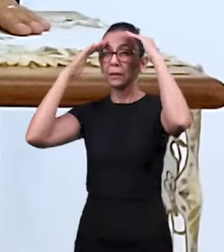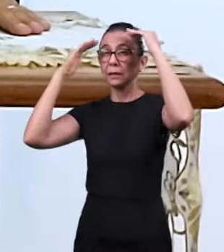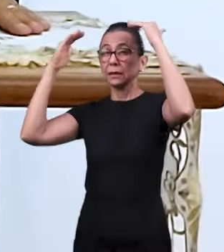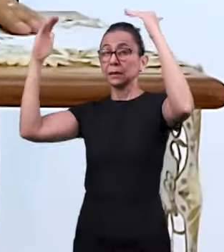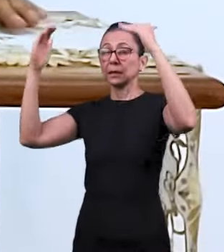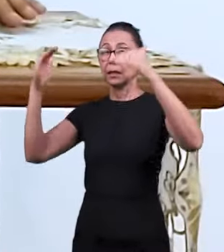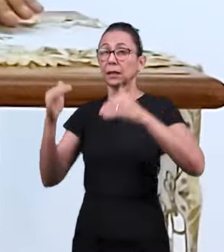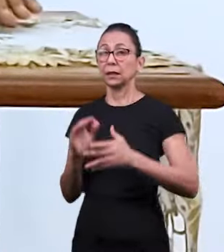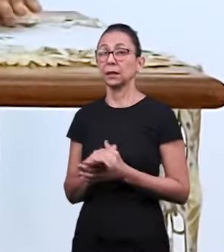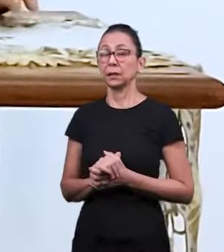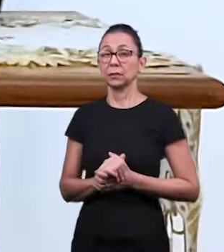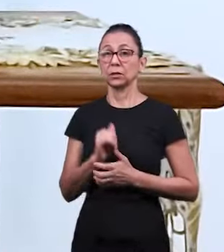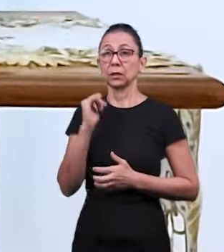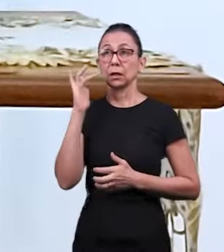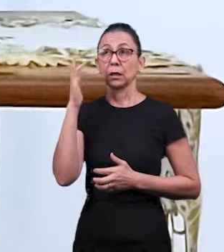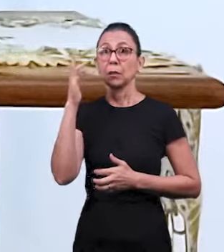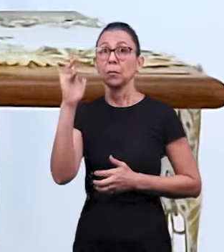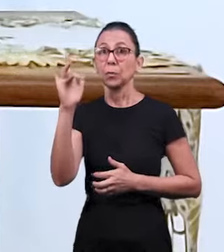Богу.